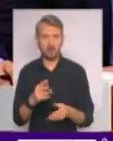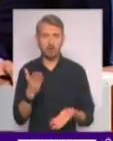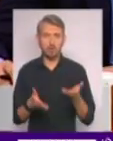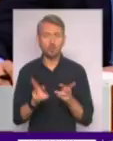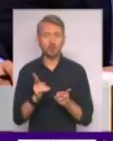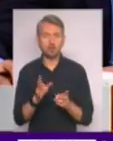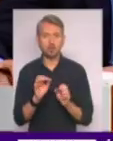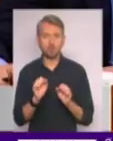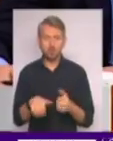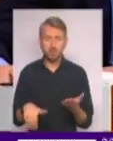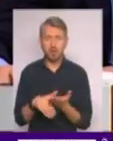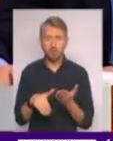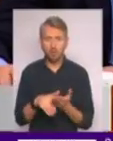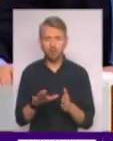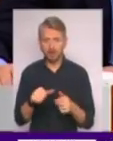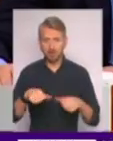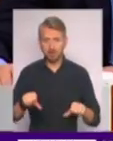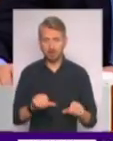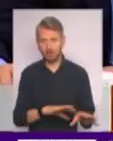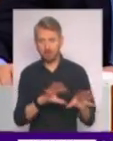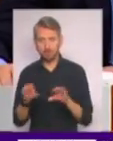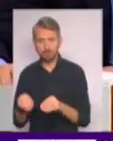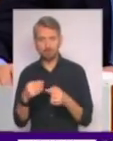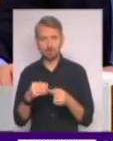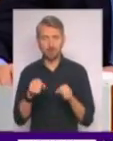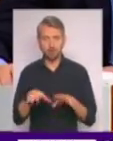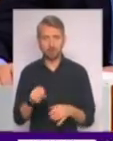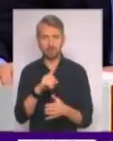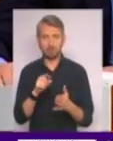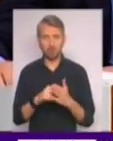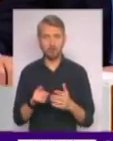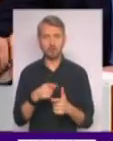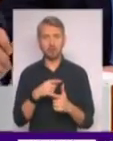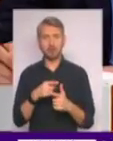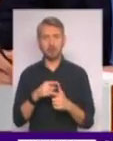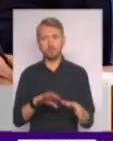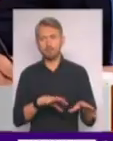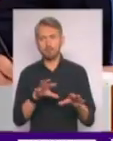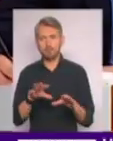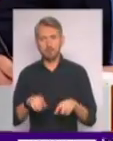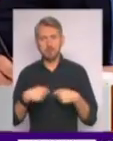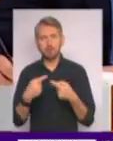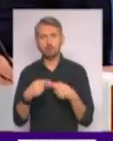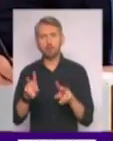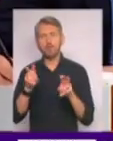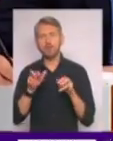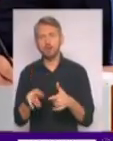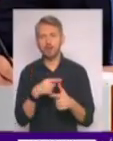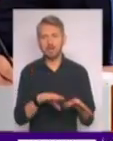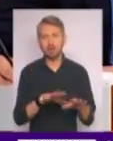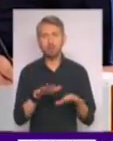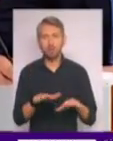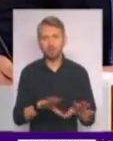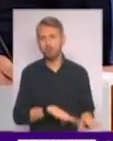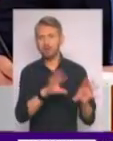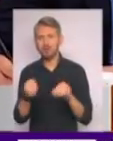как-то можете вы помочь вот в комиссии? Так. Решить этот вопрос, передать на другой вид деятельности или перенести этот пункт куда-то,